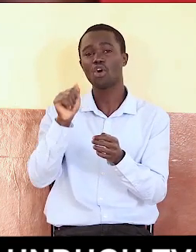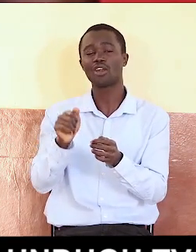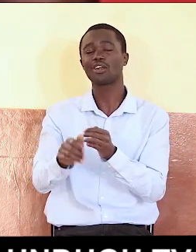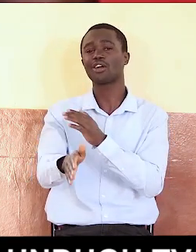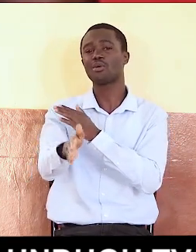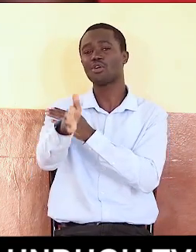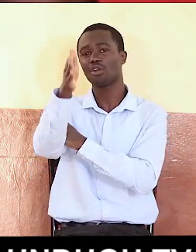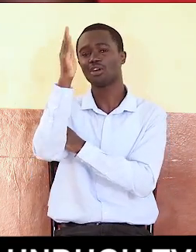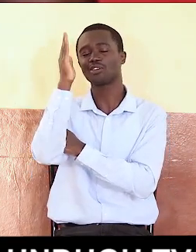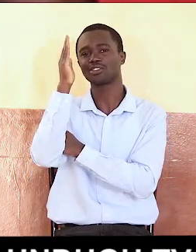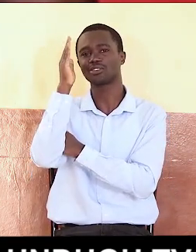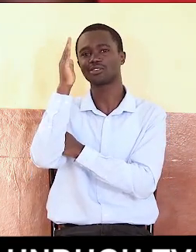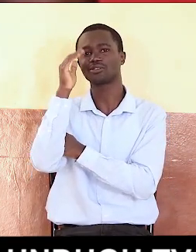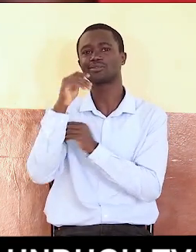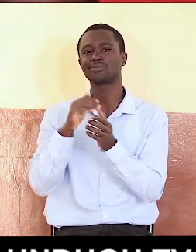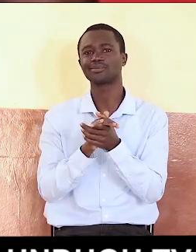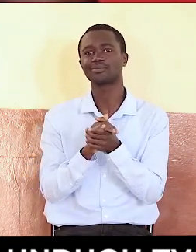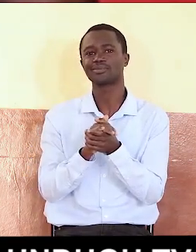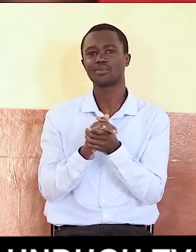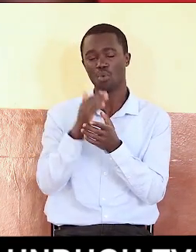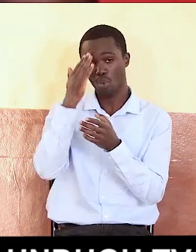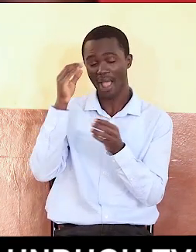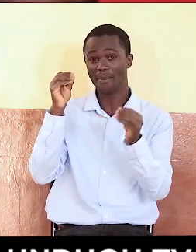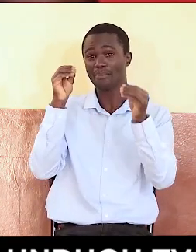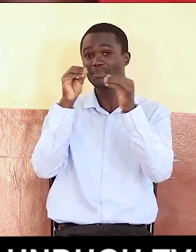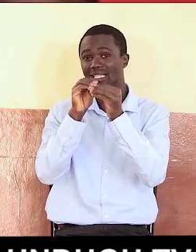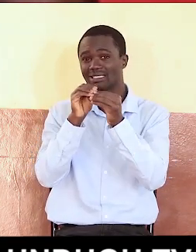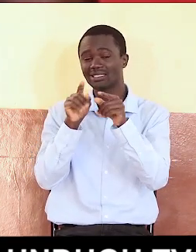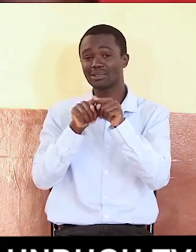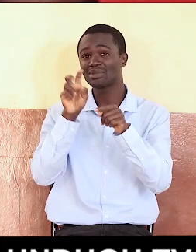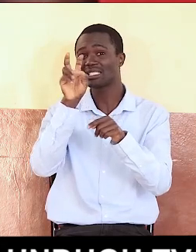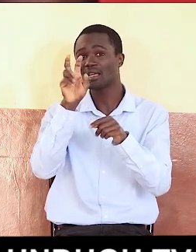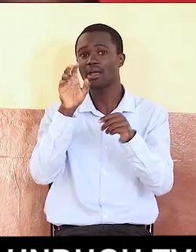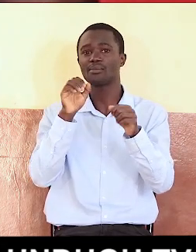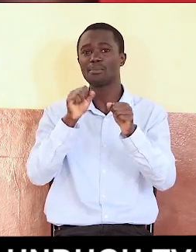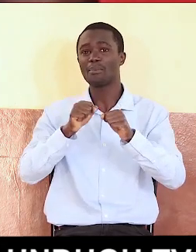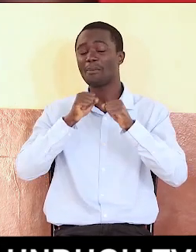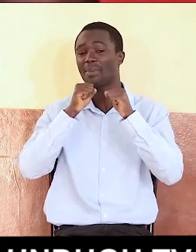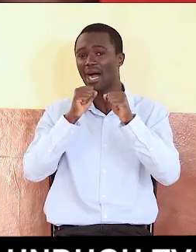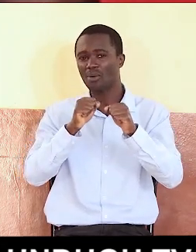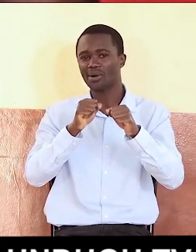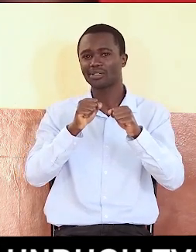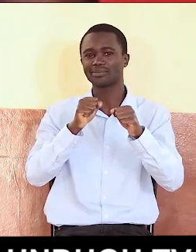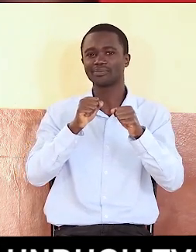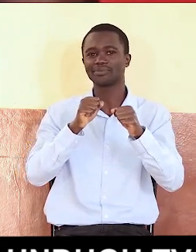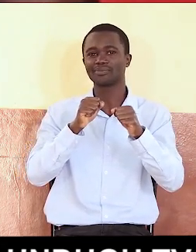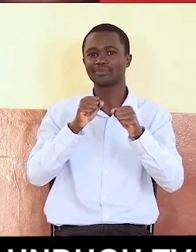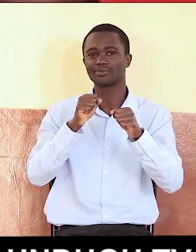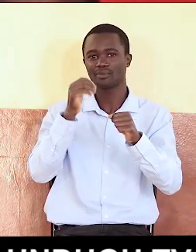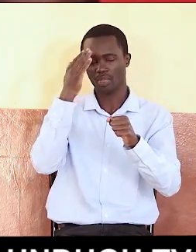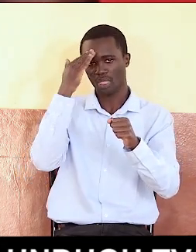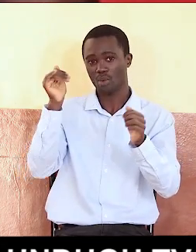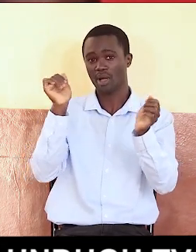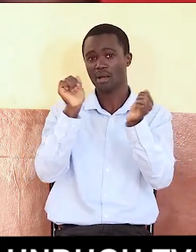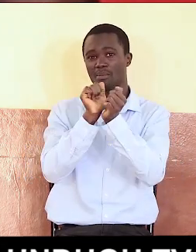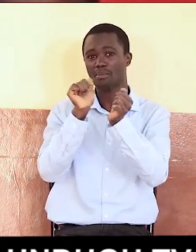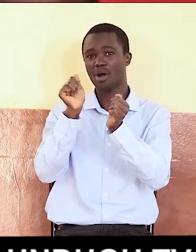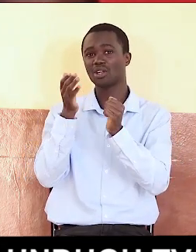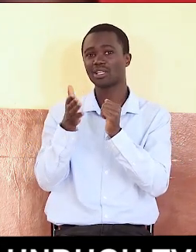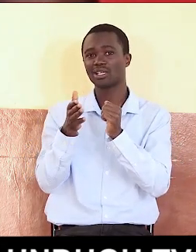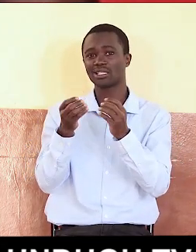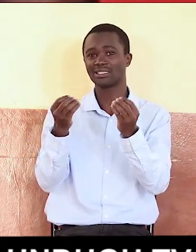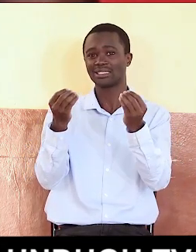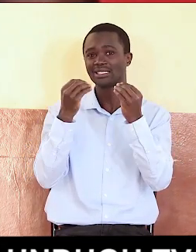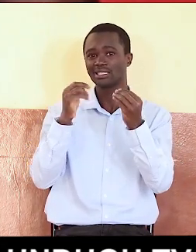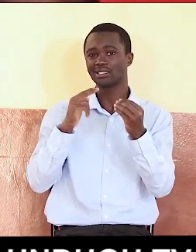yeye, kwa sababu ameona nguvu na uwezo wake. Na ndiposa Paulo hapa anatufundisha